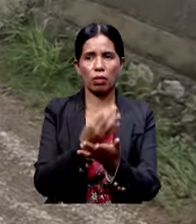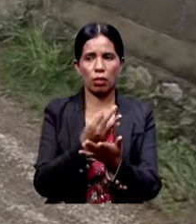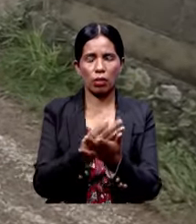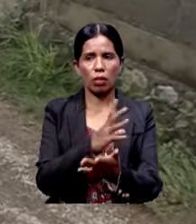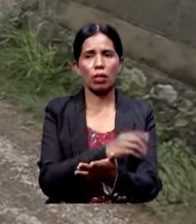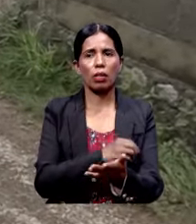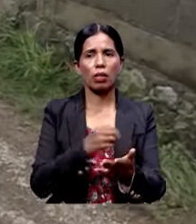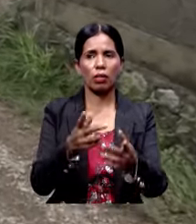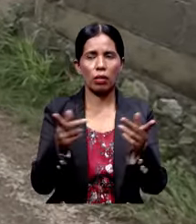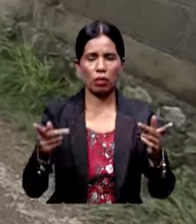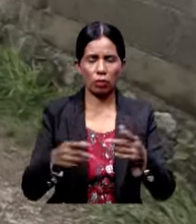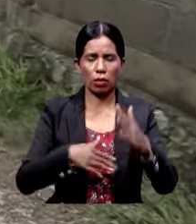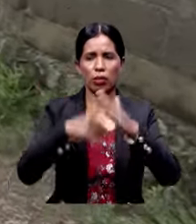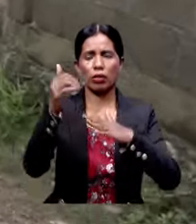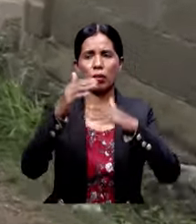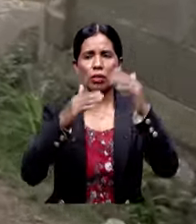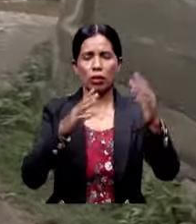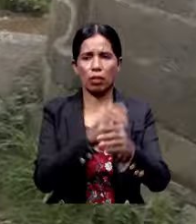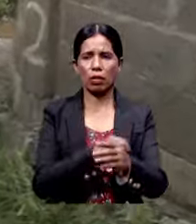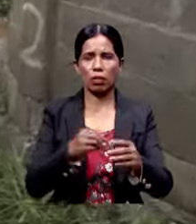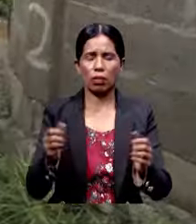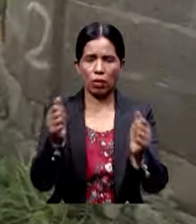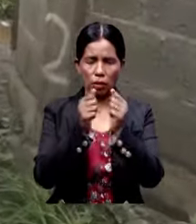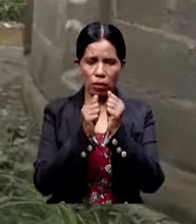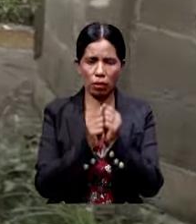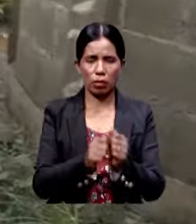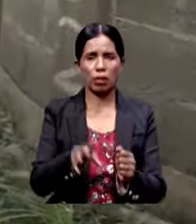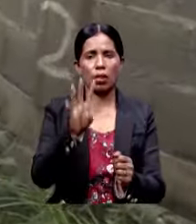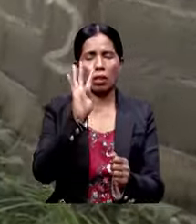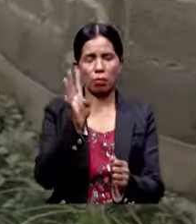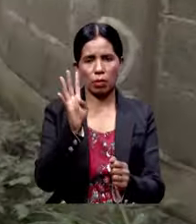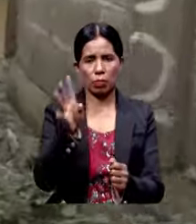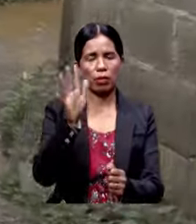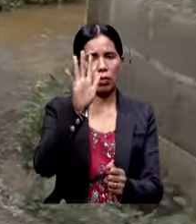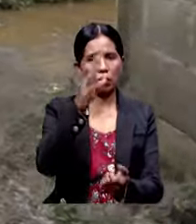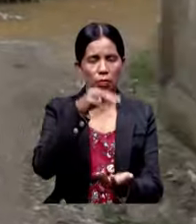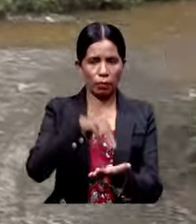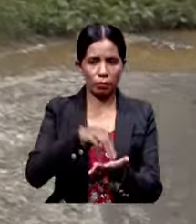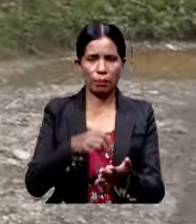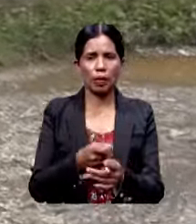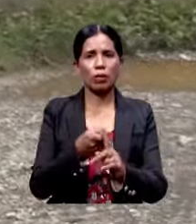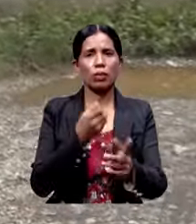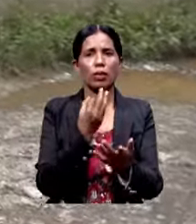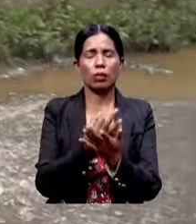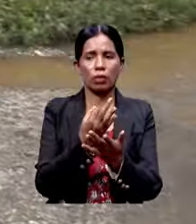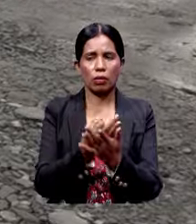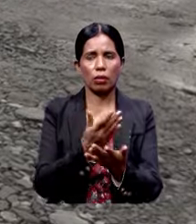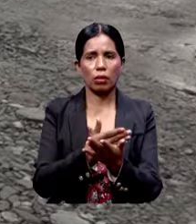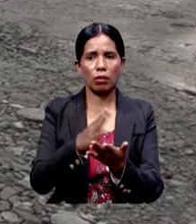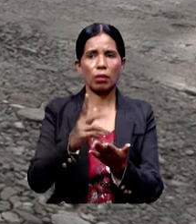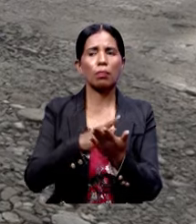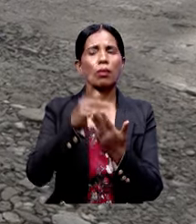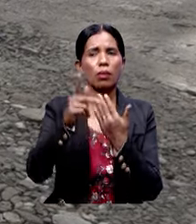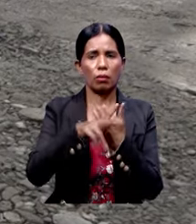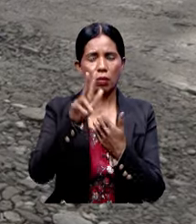setor abitasaun no infrastruktura kolektivas, hamutuk tokonghat nulu resin lima. Husi total orçamento ne faheba programa